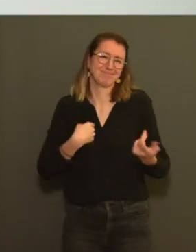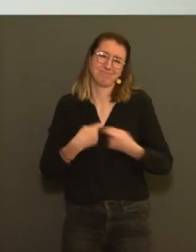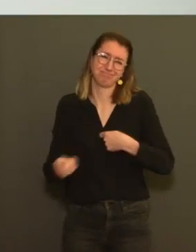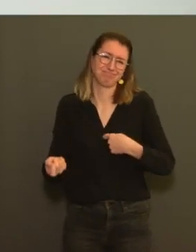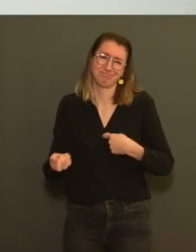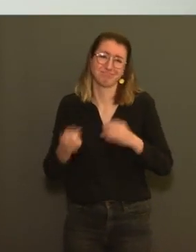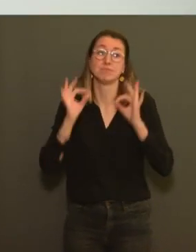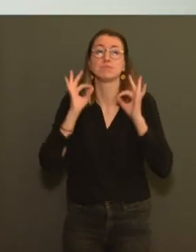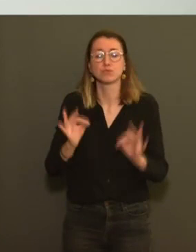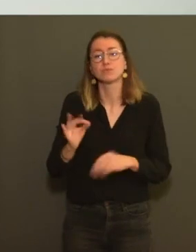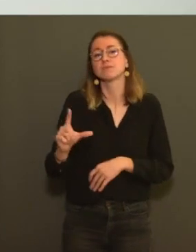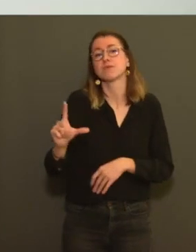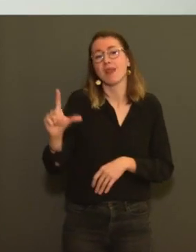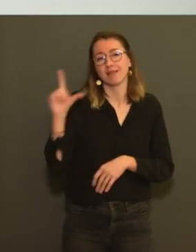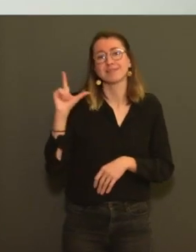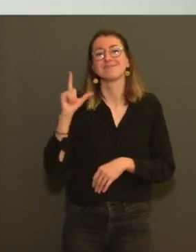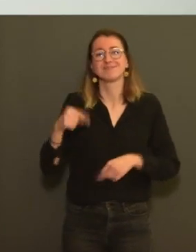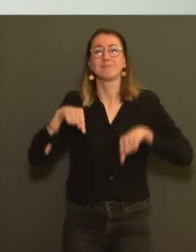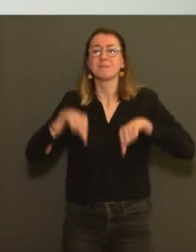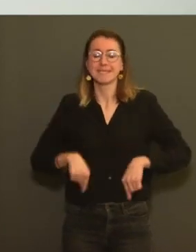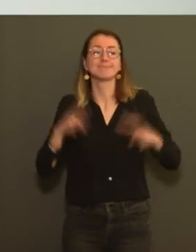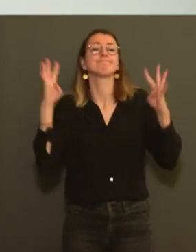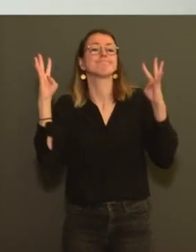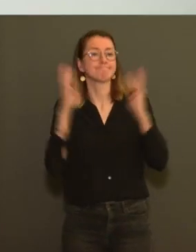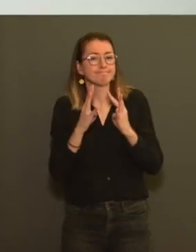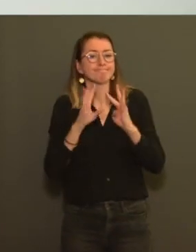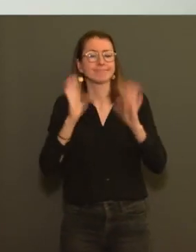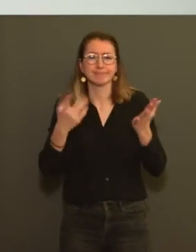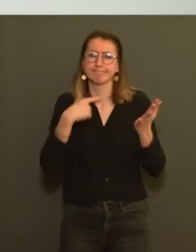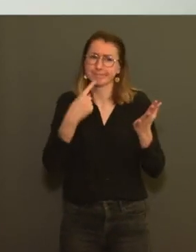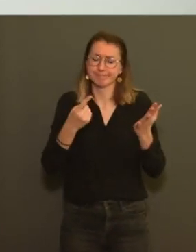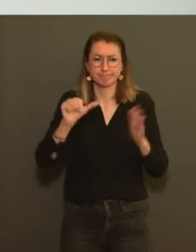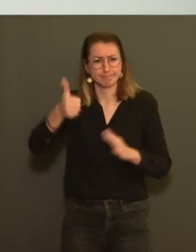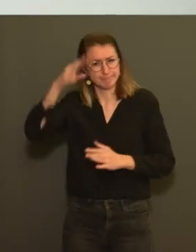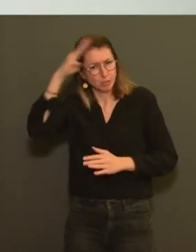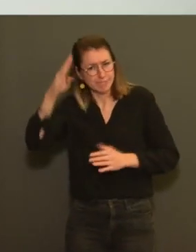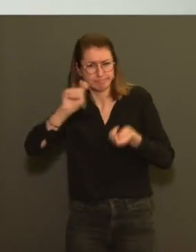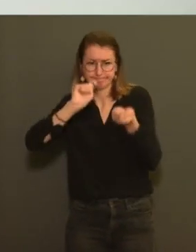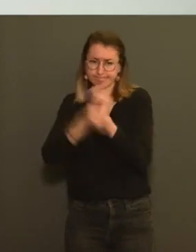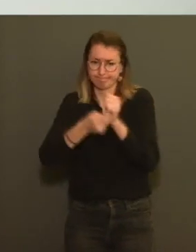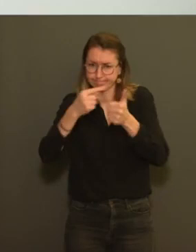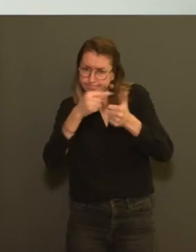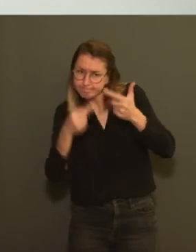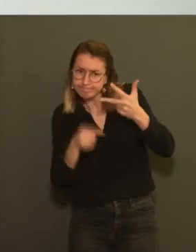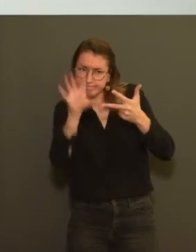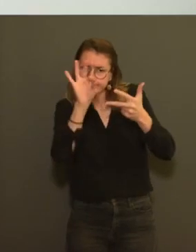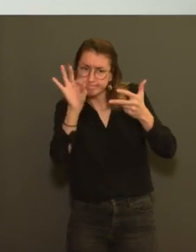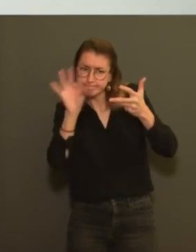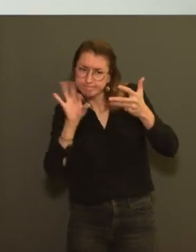lundi a défini de nouvelles priorités de tests et temporairement en tout cas, une nouvelle stratégie de